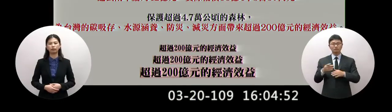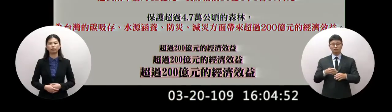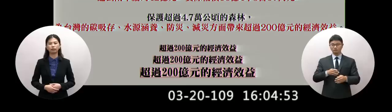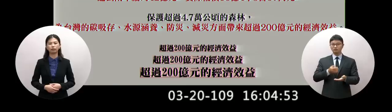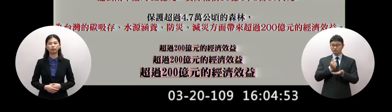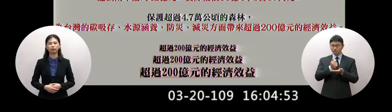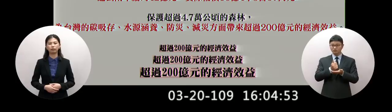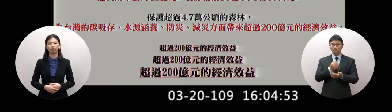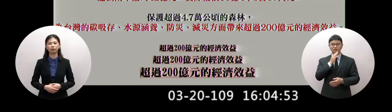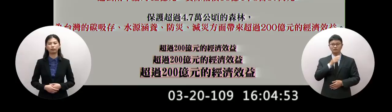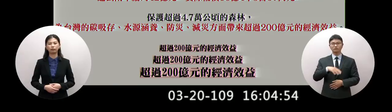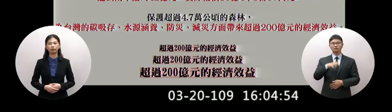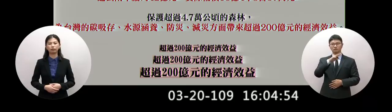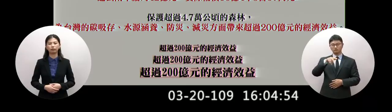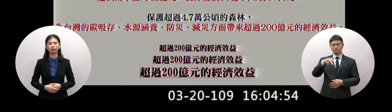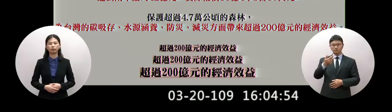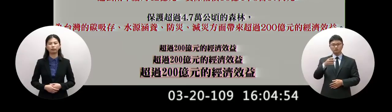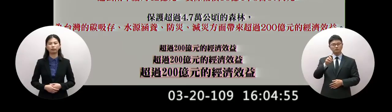是